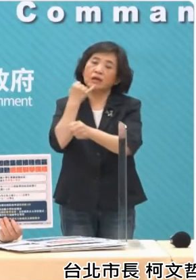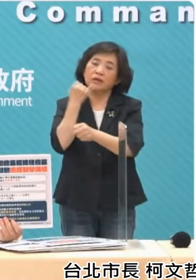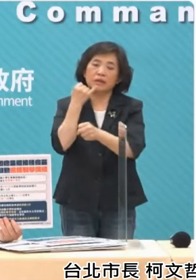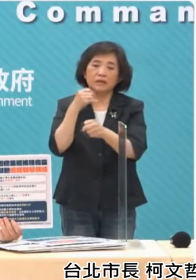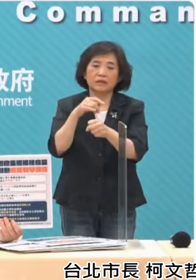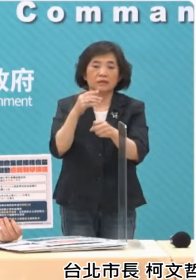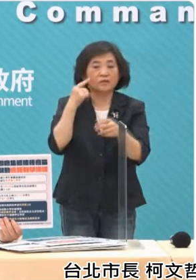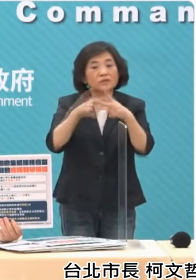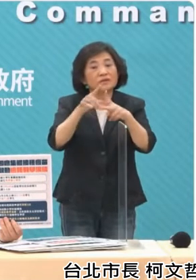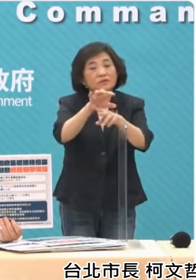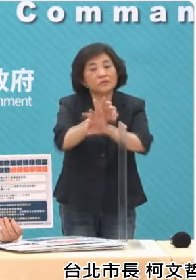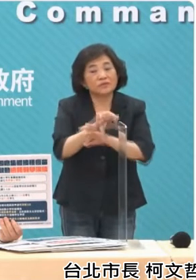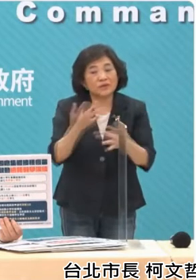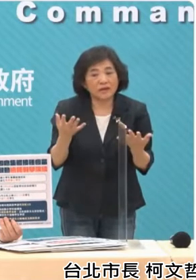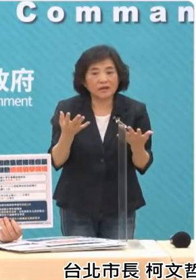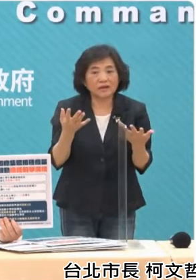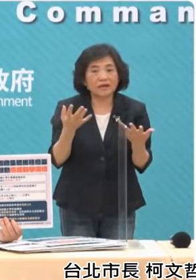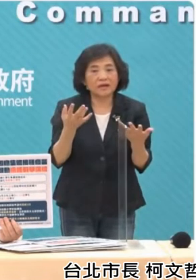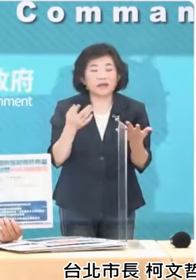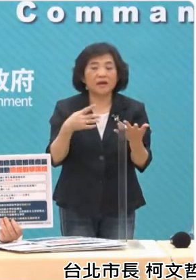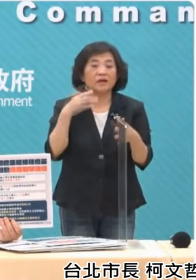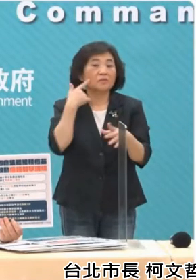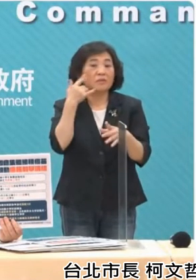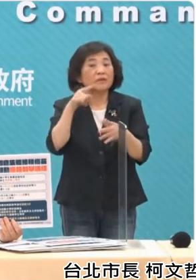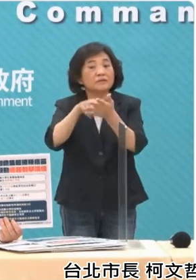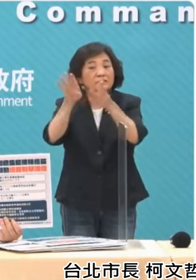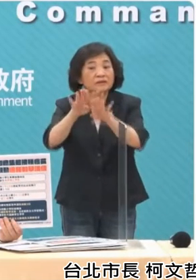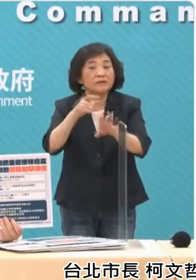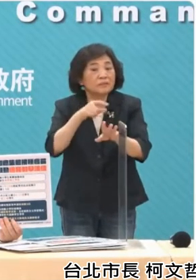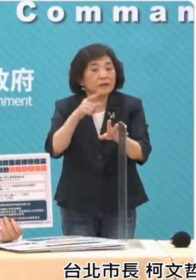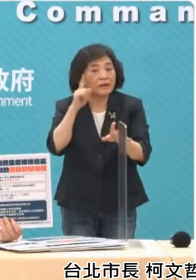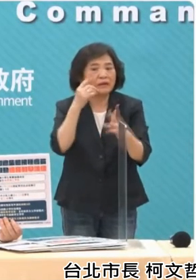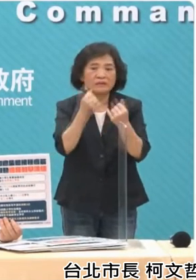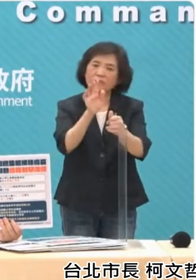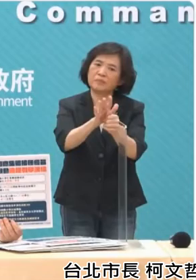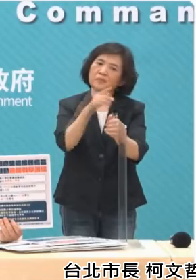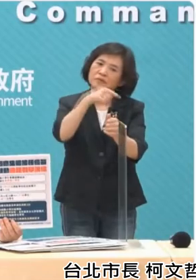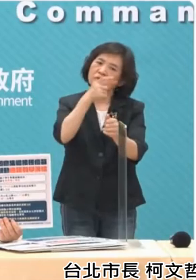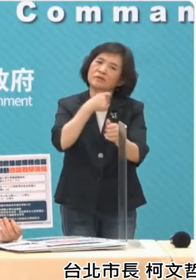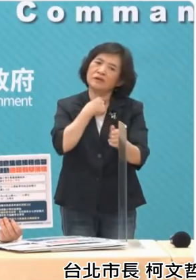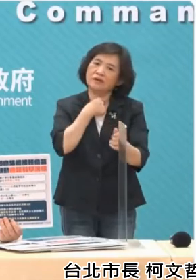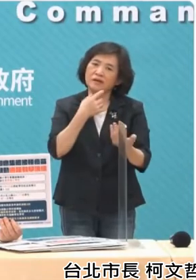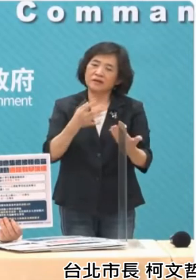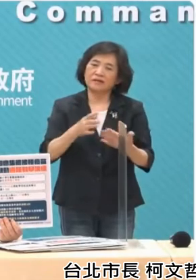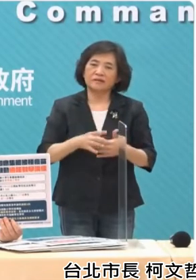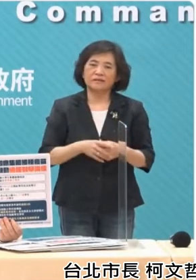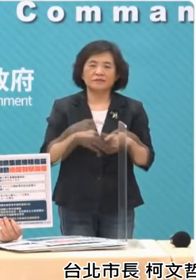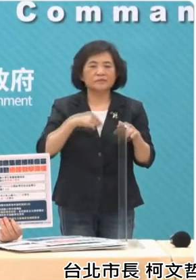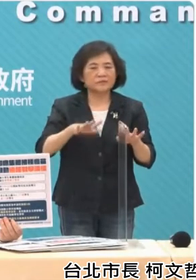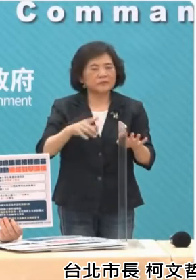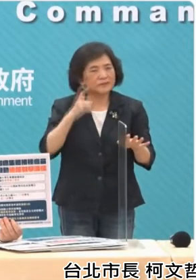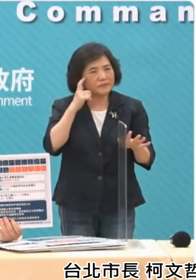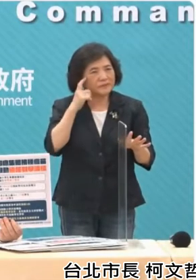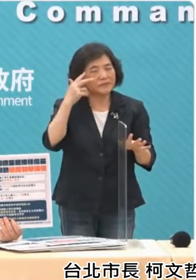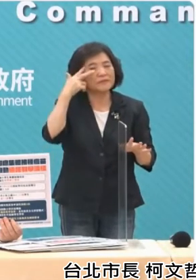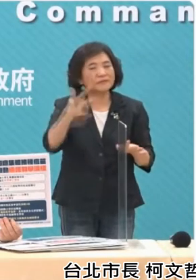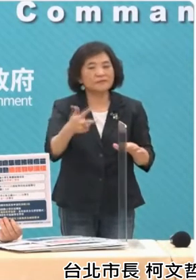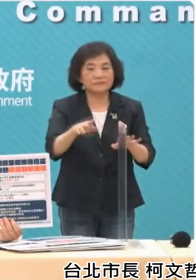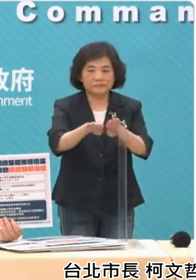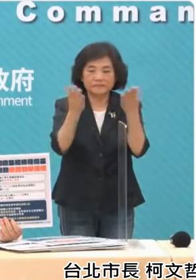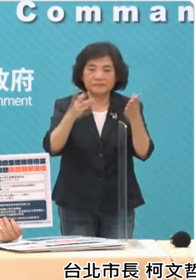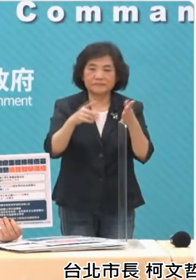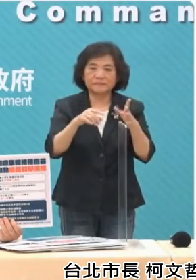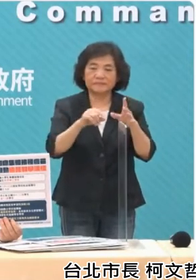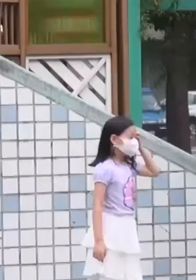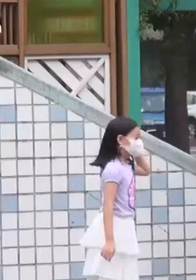以，我们一开始并没有让小学生线上教学。那不过这样的，从下个礼拜开始，你知道，预计